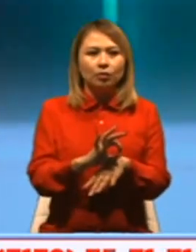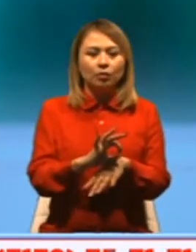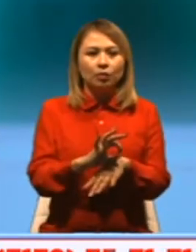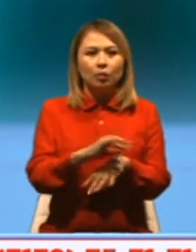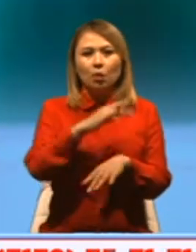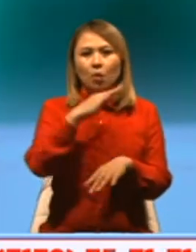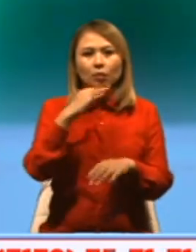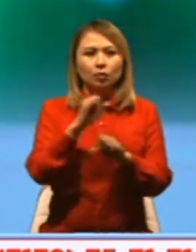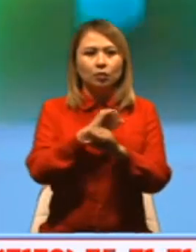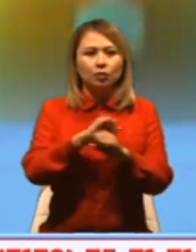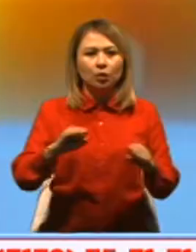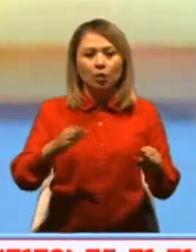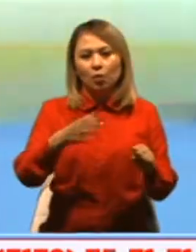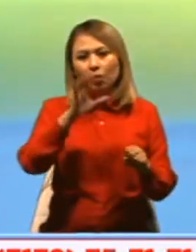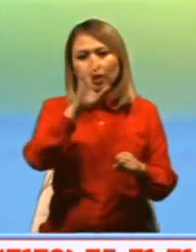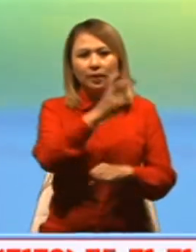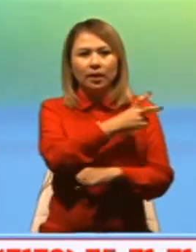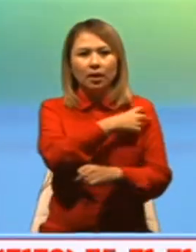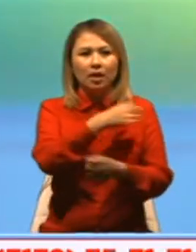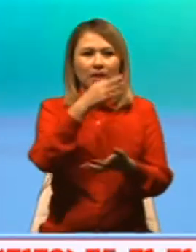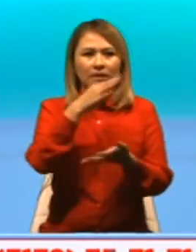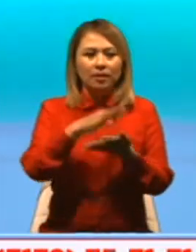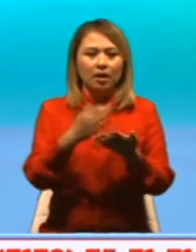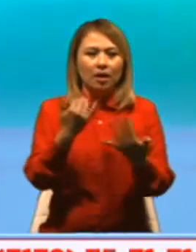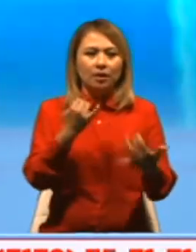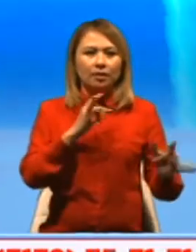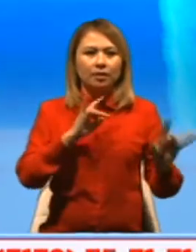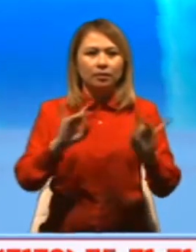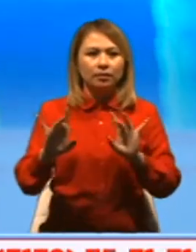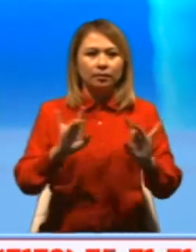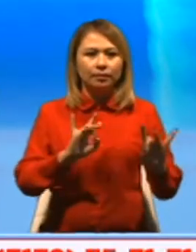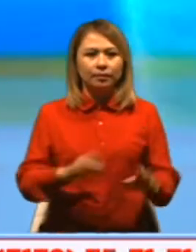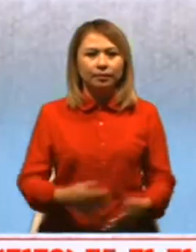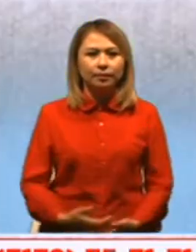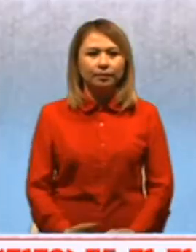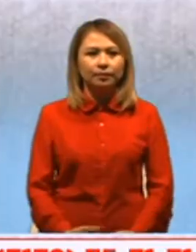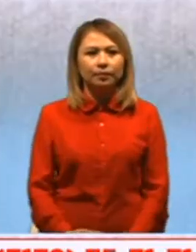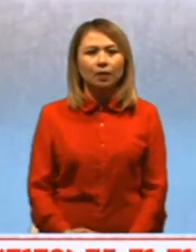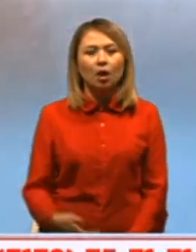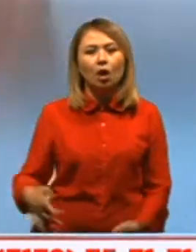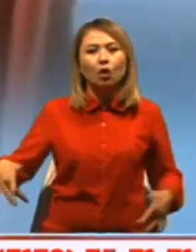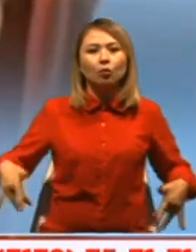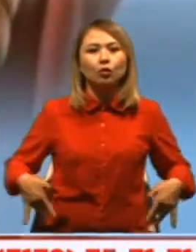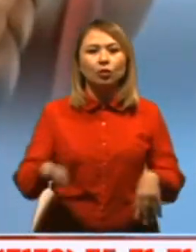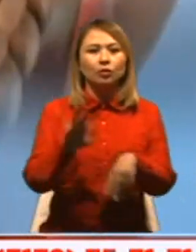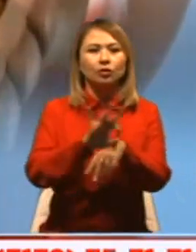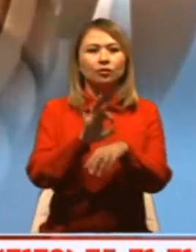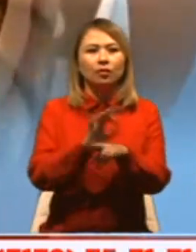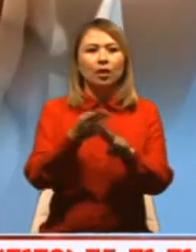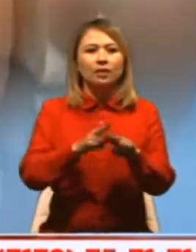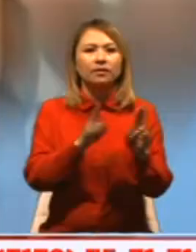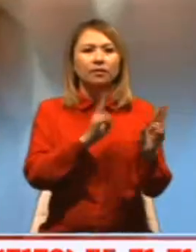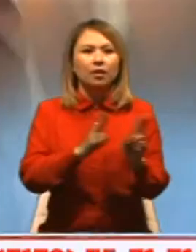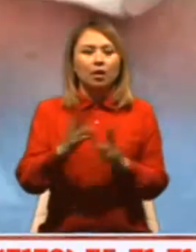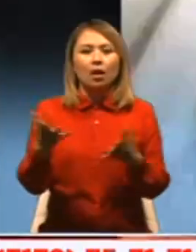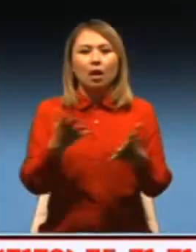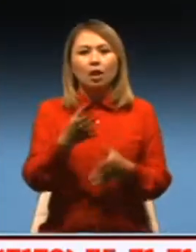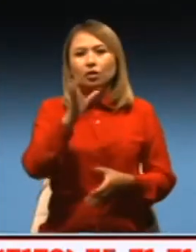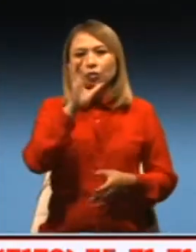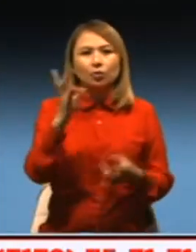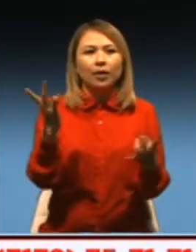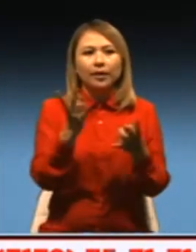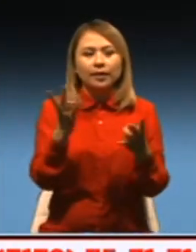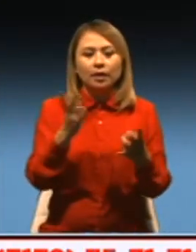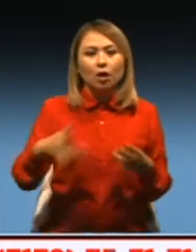көп ішуге болмайды, дәрігерлер жауап береді. Бізде қазір шағын ғана үзіліс, хабарласыңыздар. Бүйрек қалыпты жұмыс істеу үшін суды қалай ішу керек?